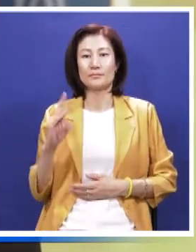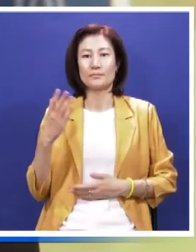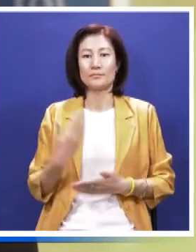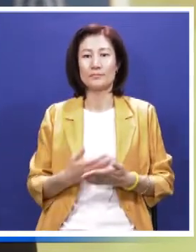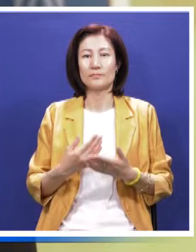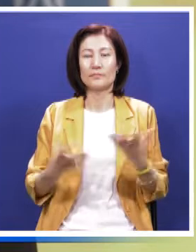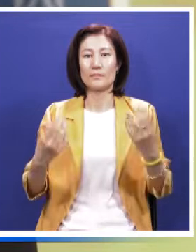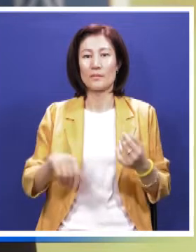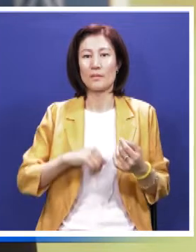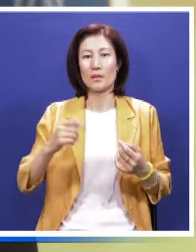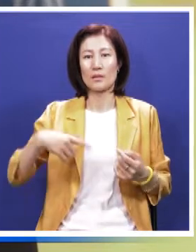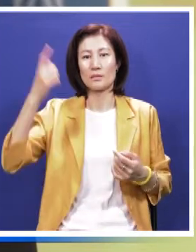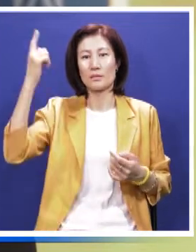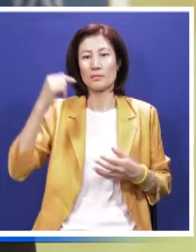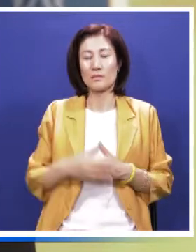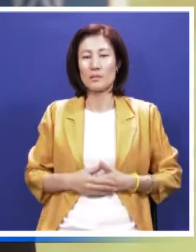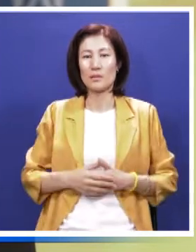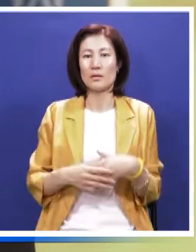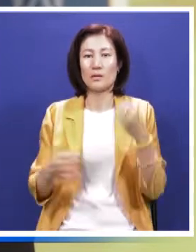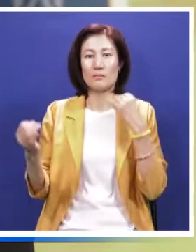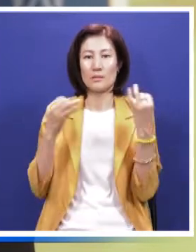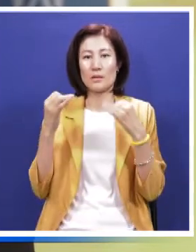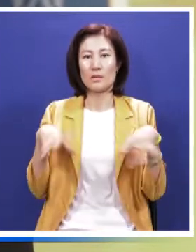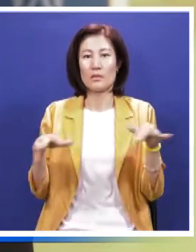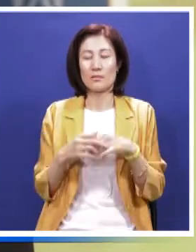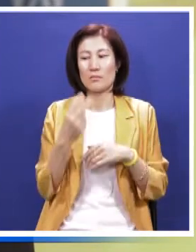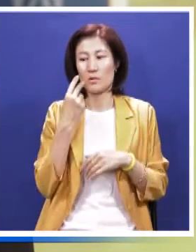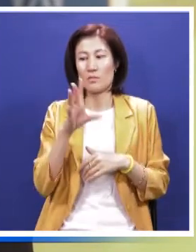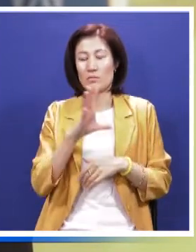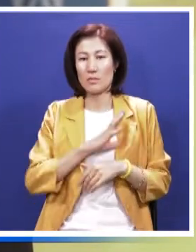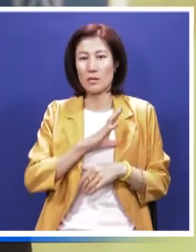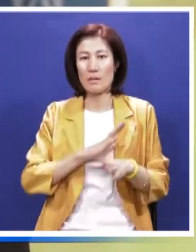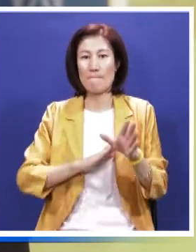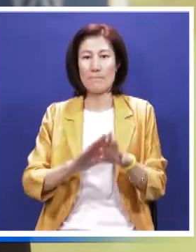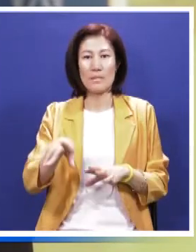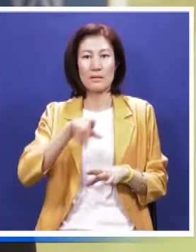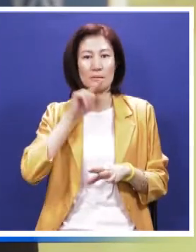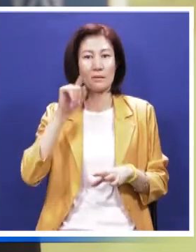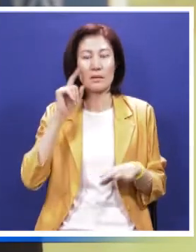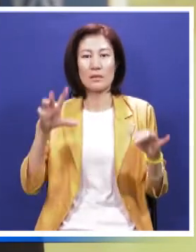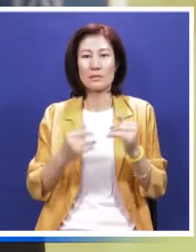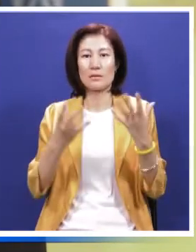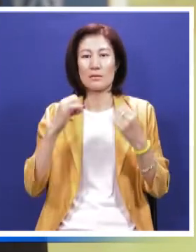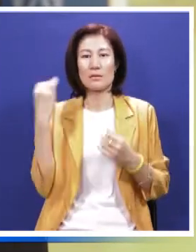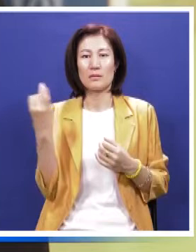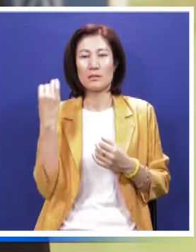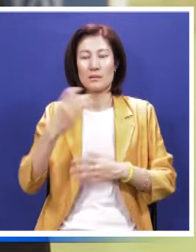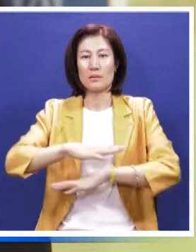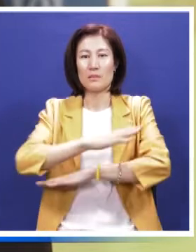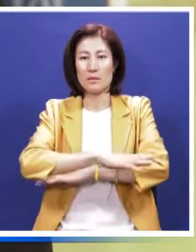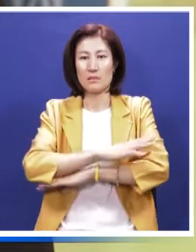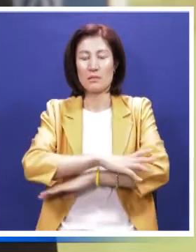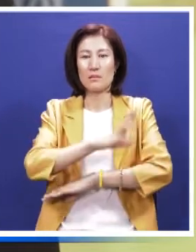білесіздер, саясатта идеологияның ақсап тұрғандығы көрініп отыр. Сондықтан бізге жастарды идеология бойынша тәрбиені күшейтуіміз қажет болып